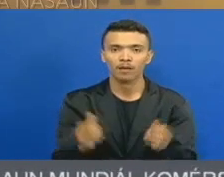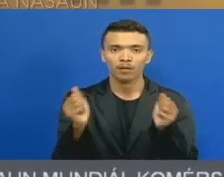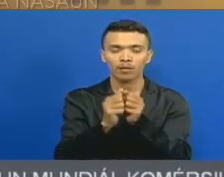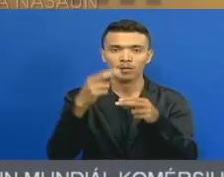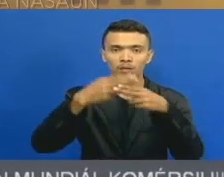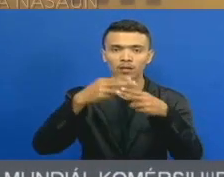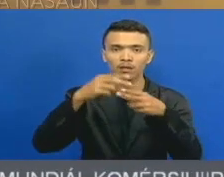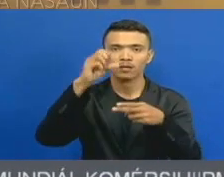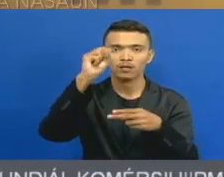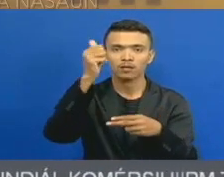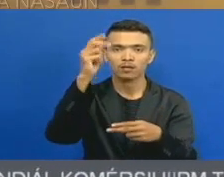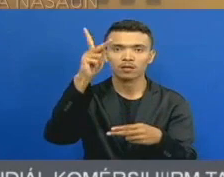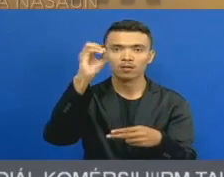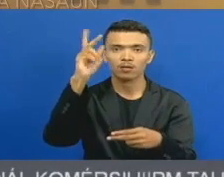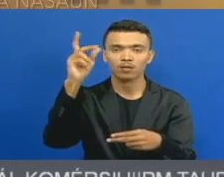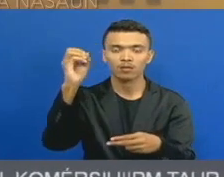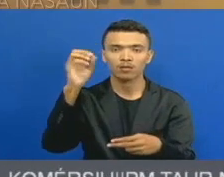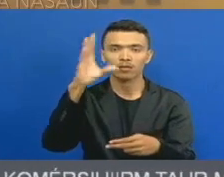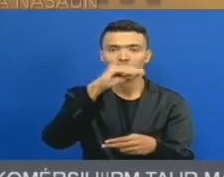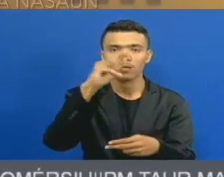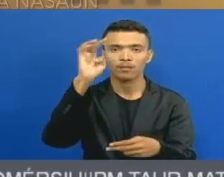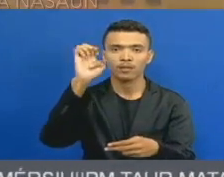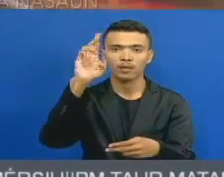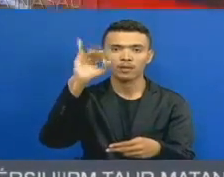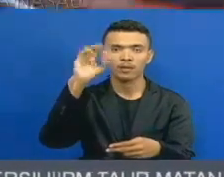honarang sakoko nor behil.